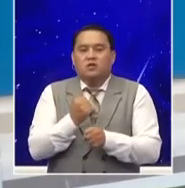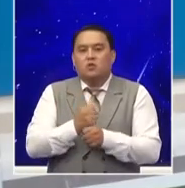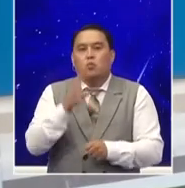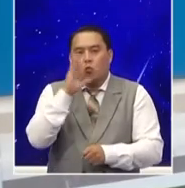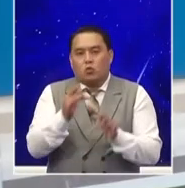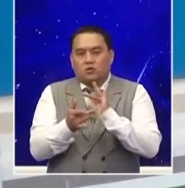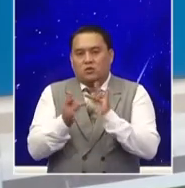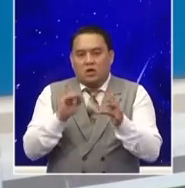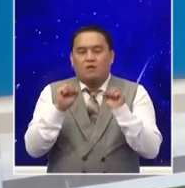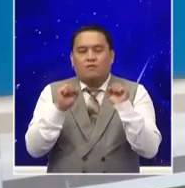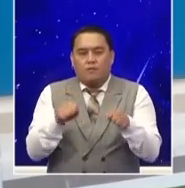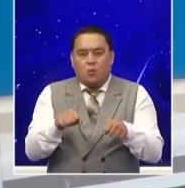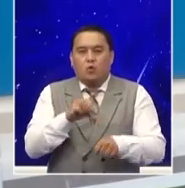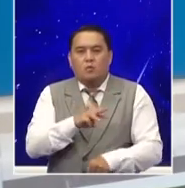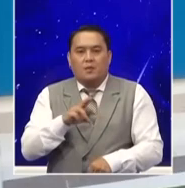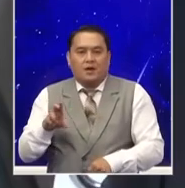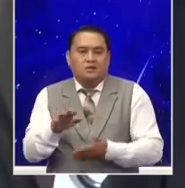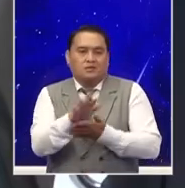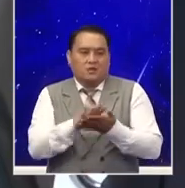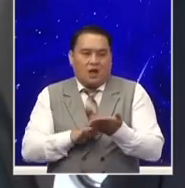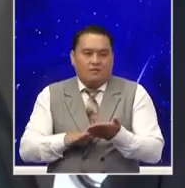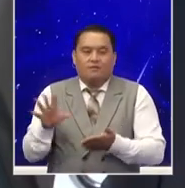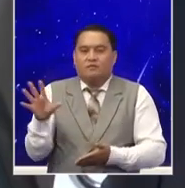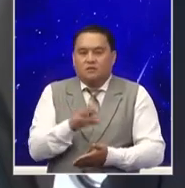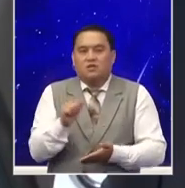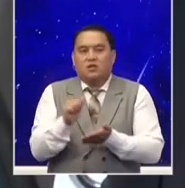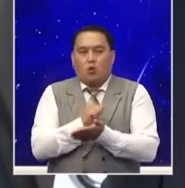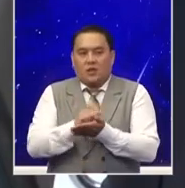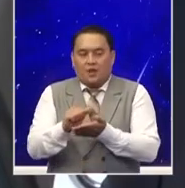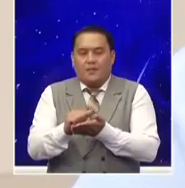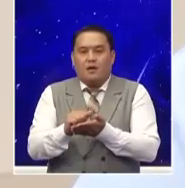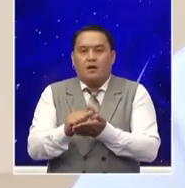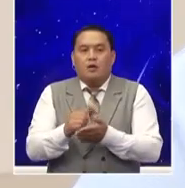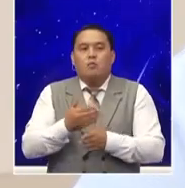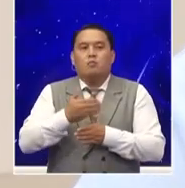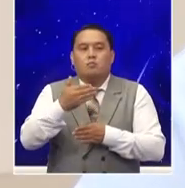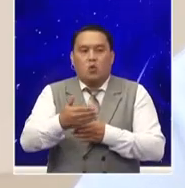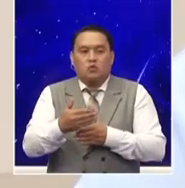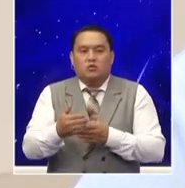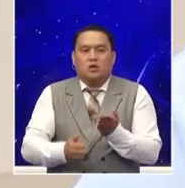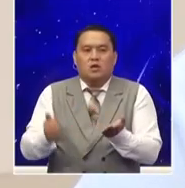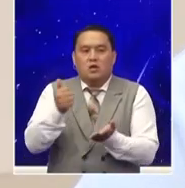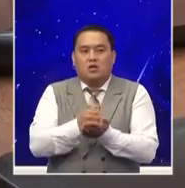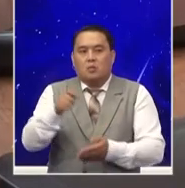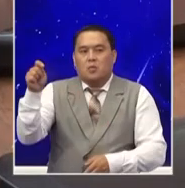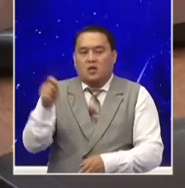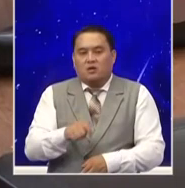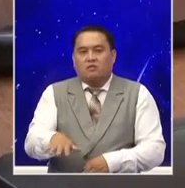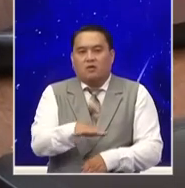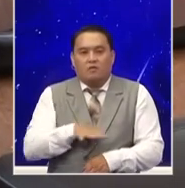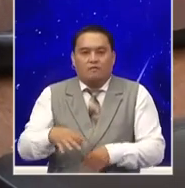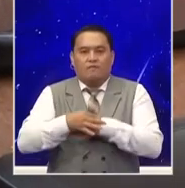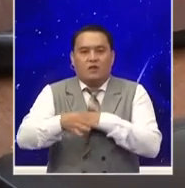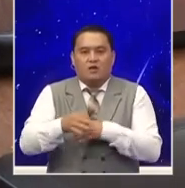через сайт или мобильное приложение. Подать заявление и загрузить все необходимые документы. После всех процедур кандидат должен лично подойти в территориальный